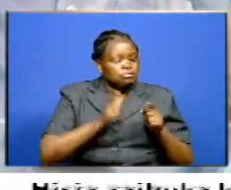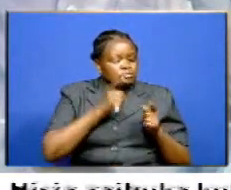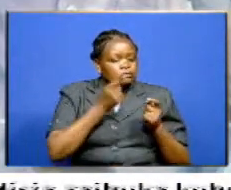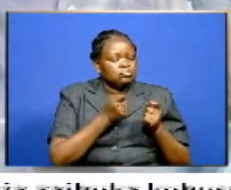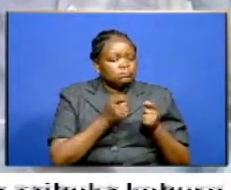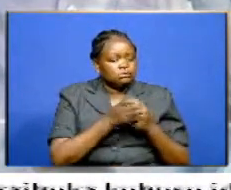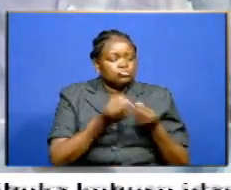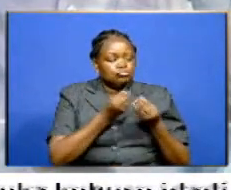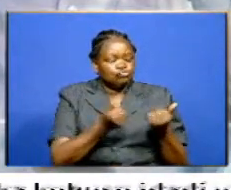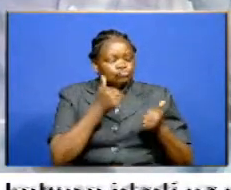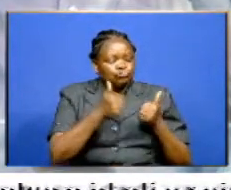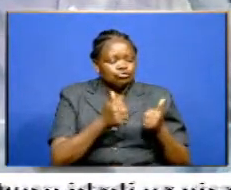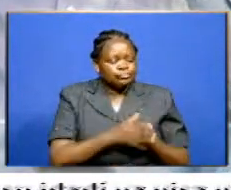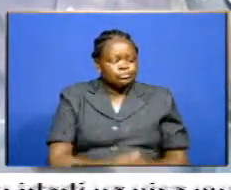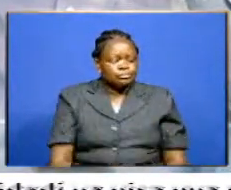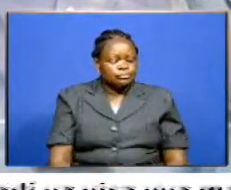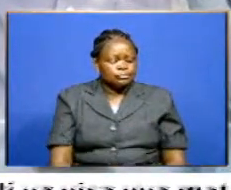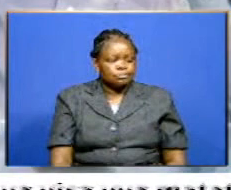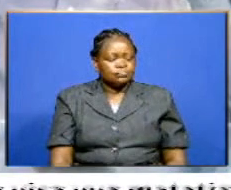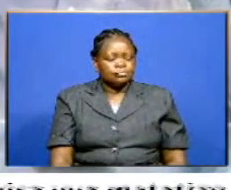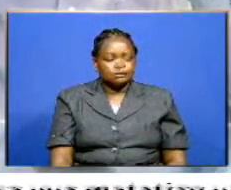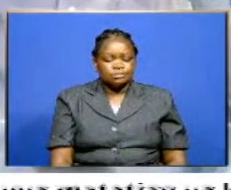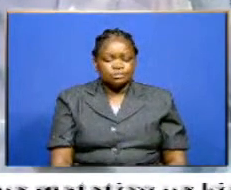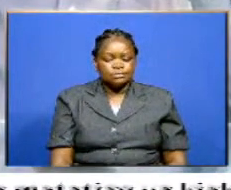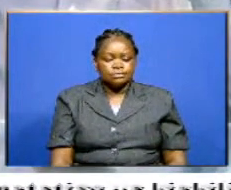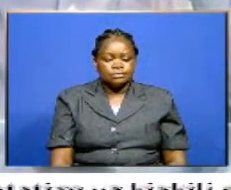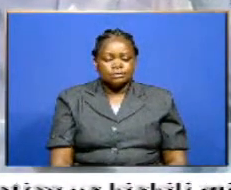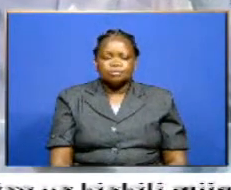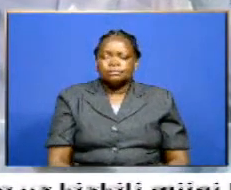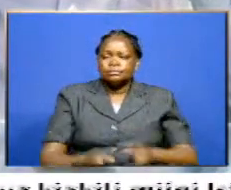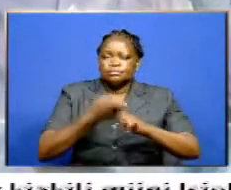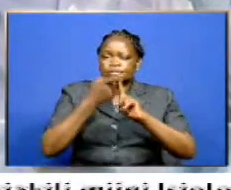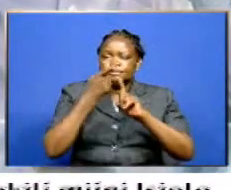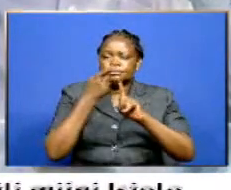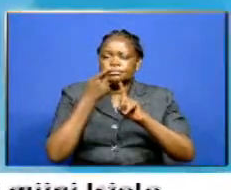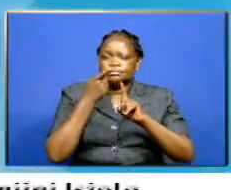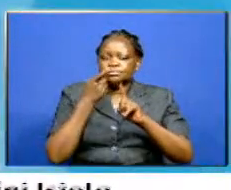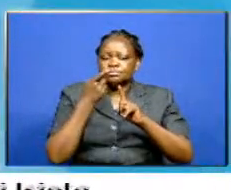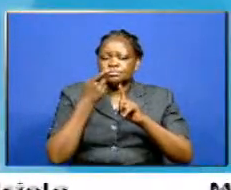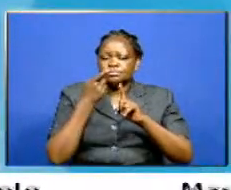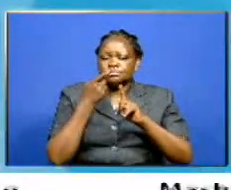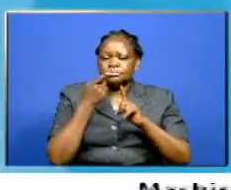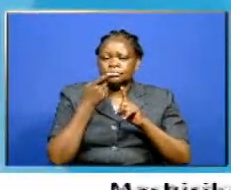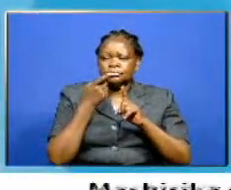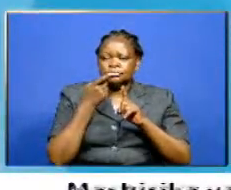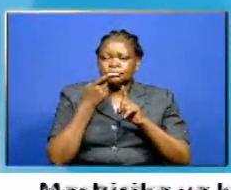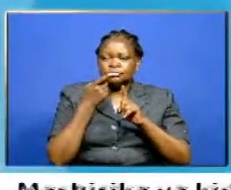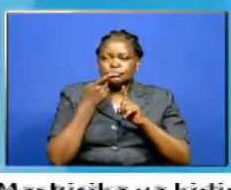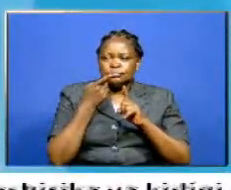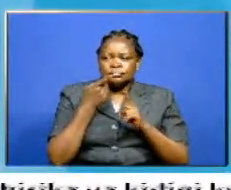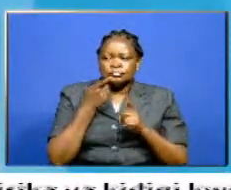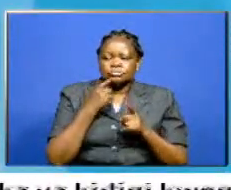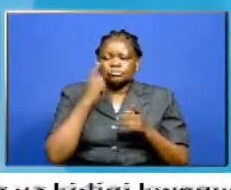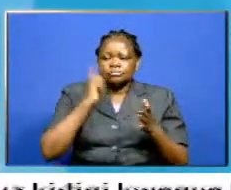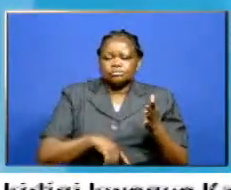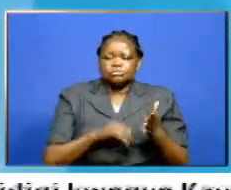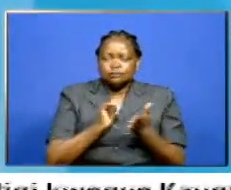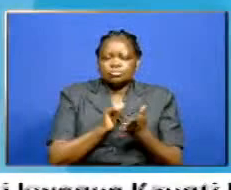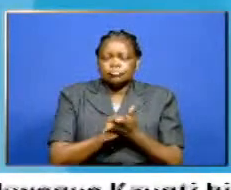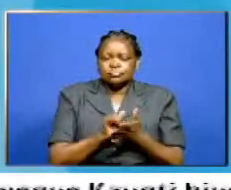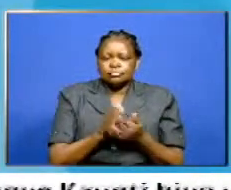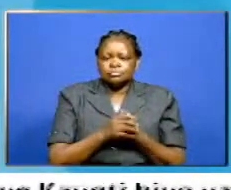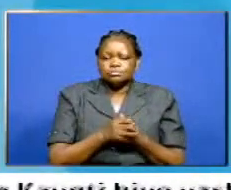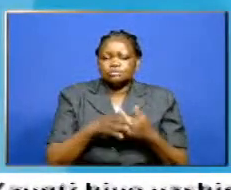la HELB ni nini ili wanafunzi wasiumie? Kwanza, wana Kiingereza walisema kwamba yule ambaye